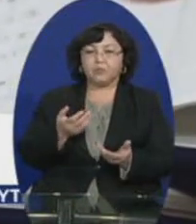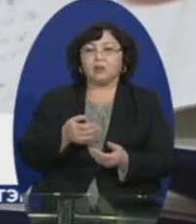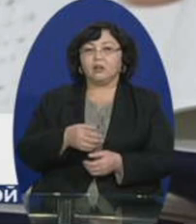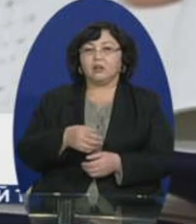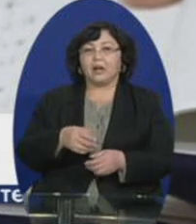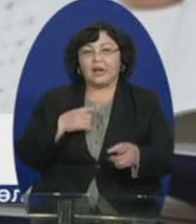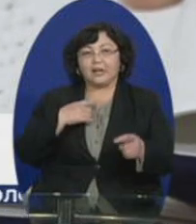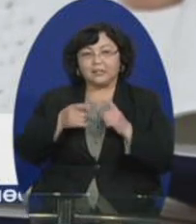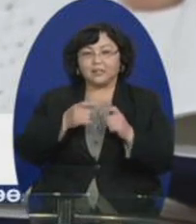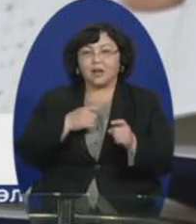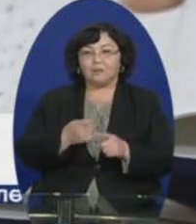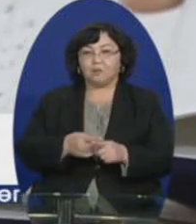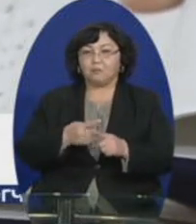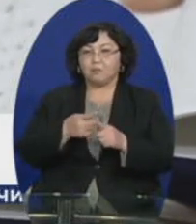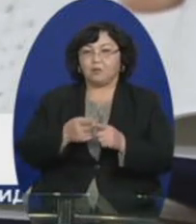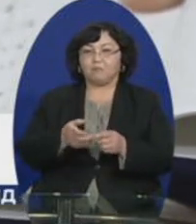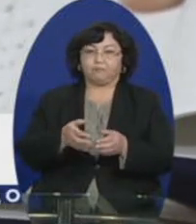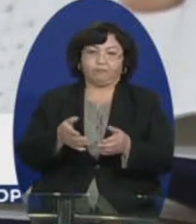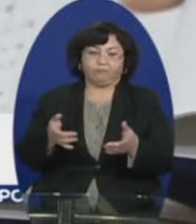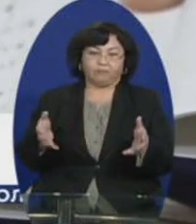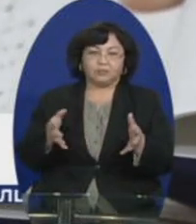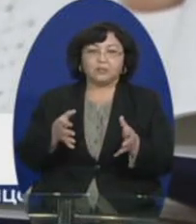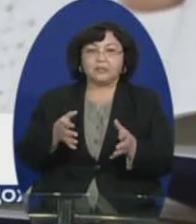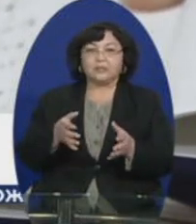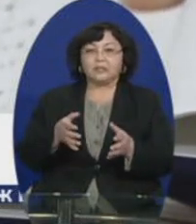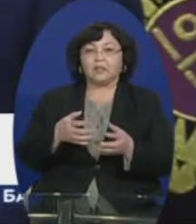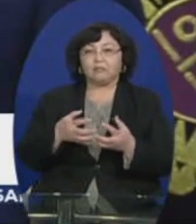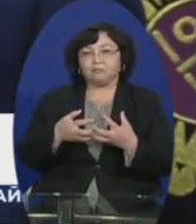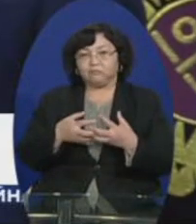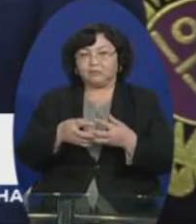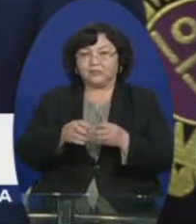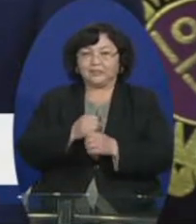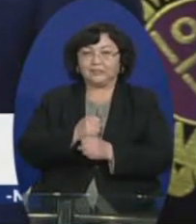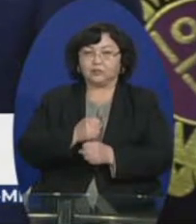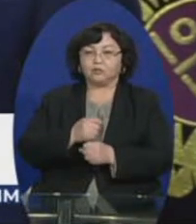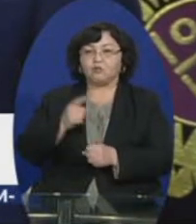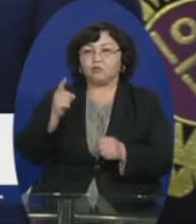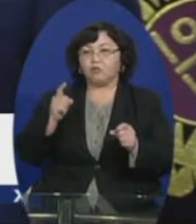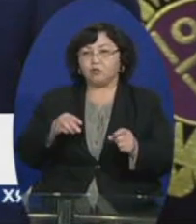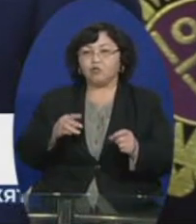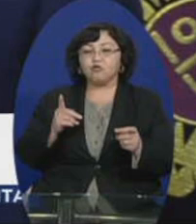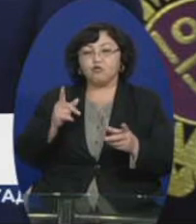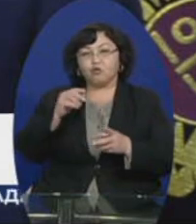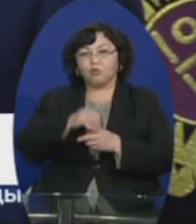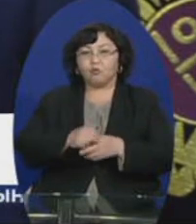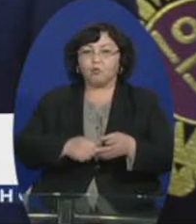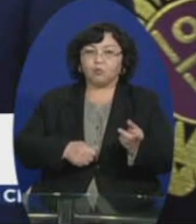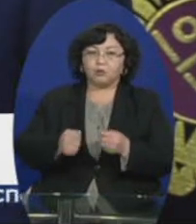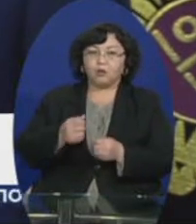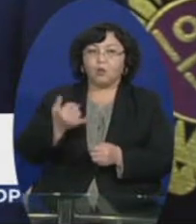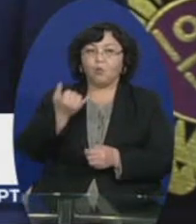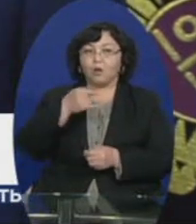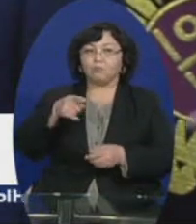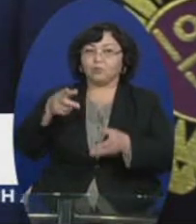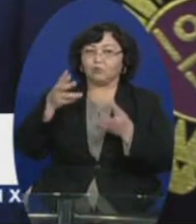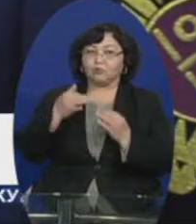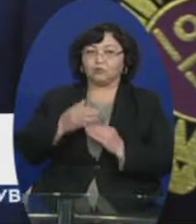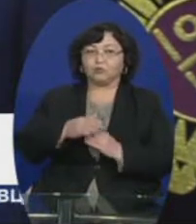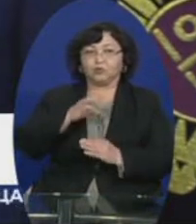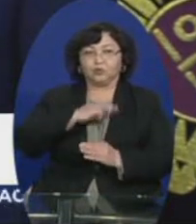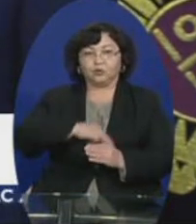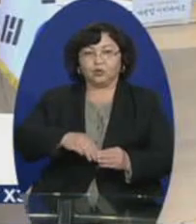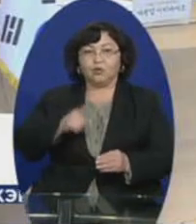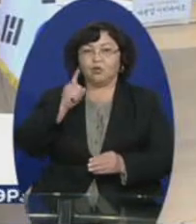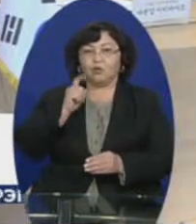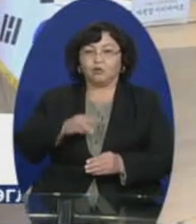өргөжин тэлж ирсэн. Энэ удаагийн уулзалт хэлэлцээрийн дунд хоёр хот хөрөнгө оруулалт, худалдааг нэмэгдүүлэх, уур амьсгалын өөрчлөлтөд тэмцэх,